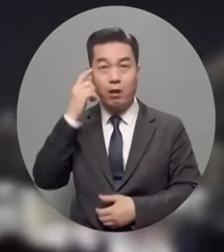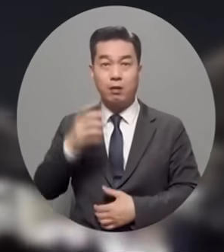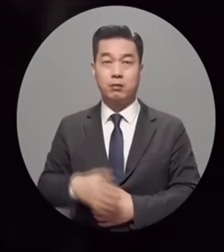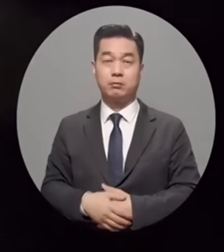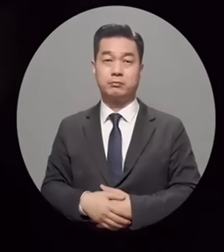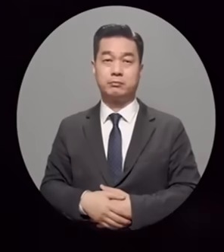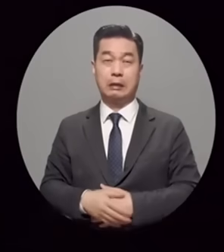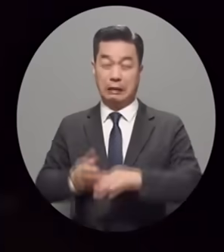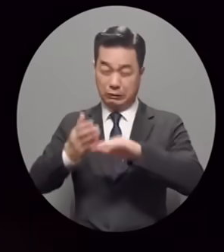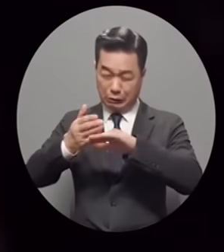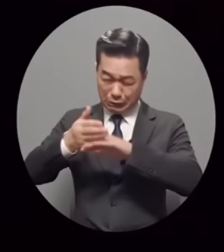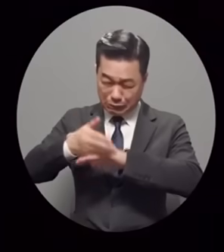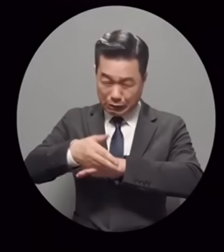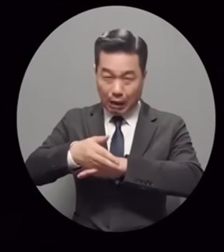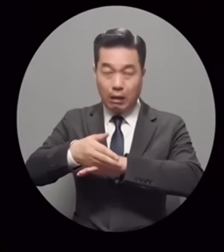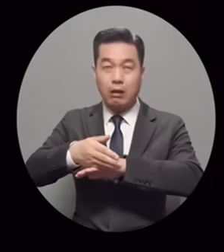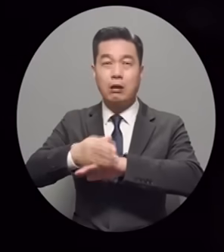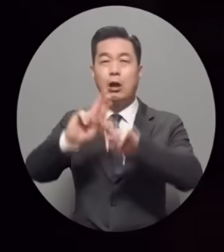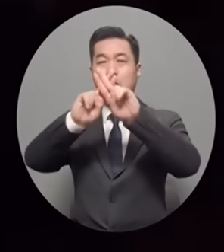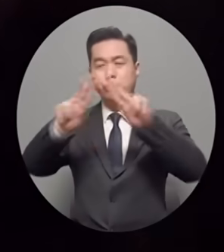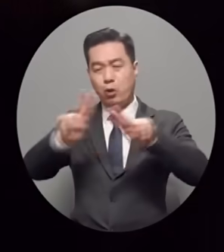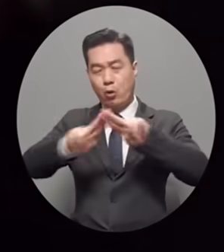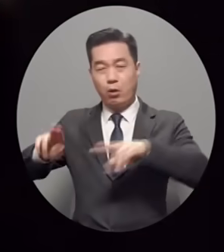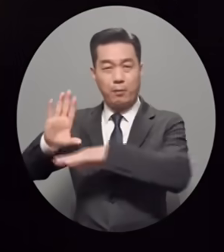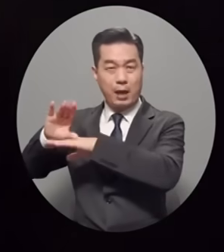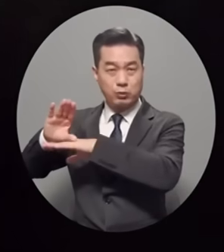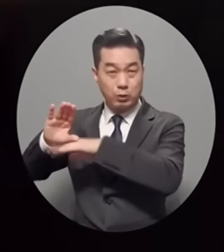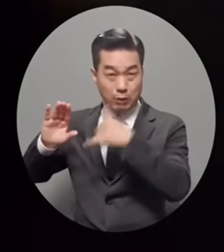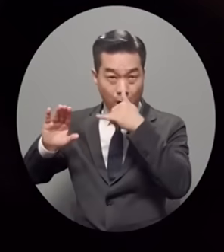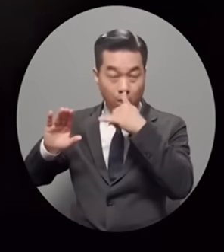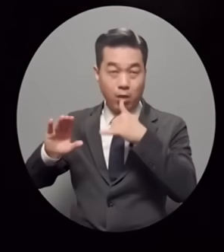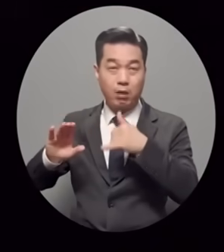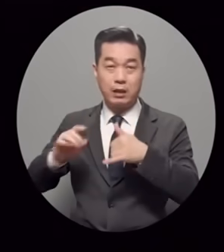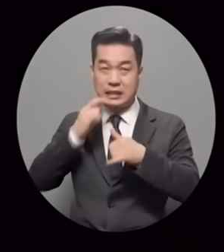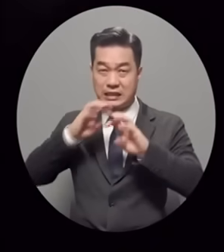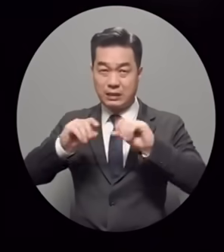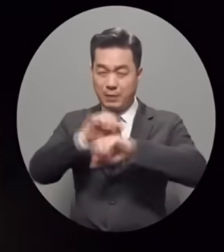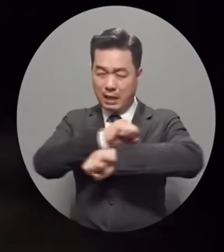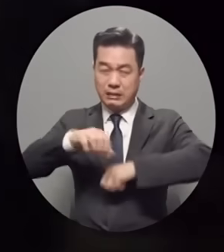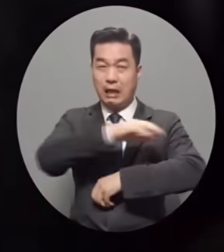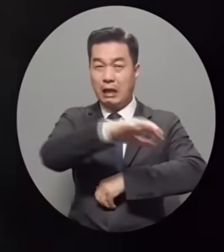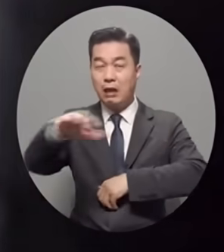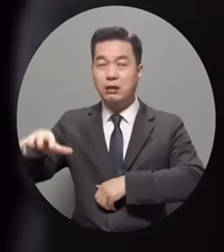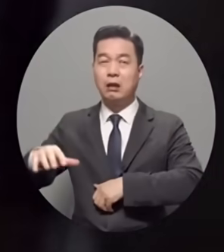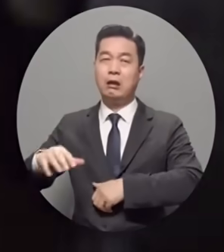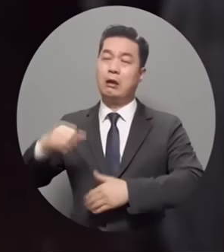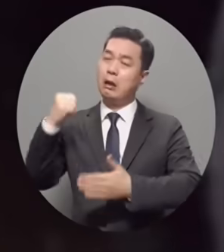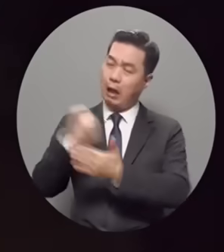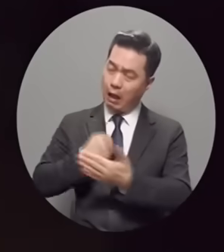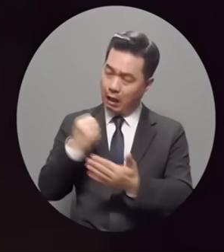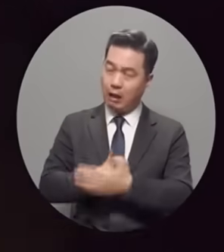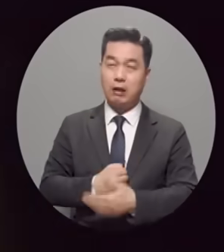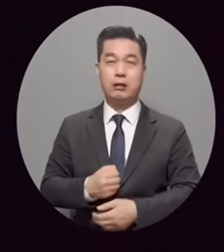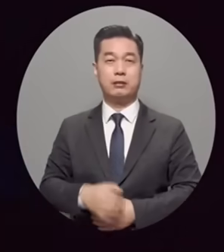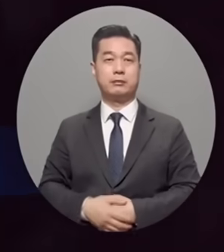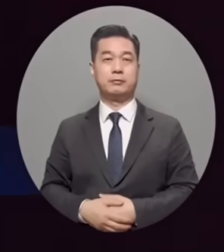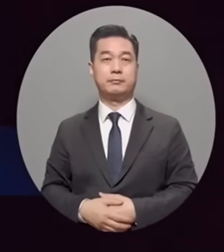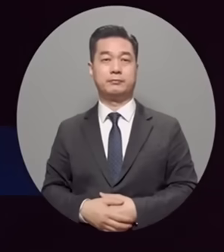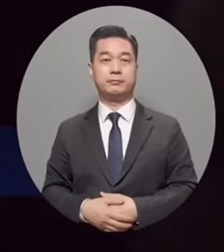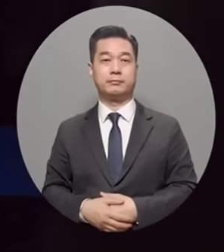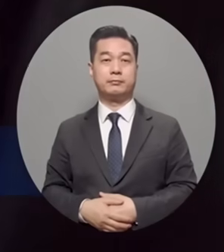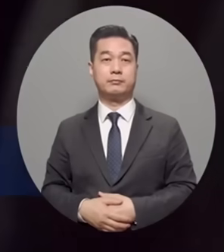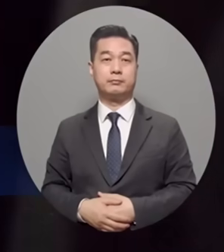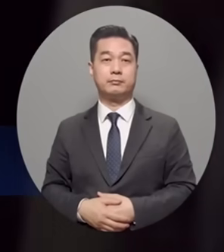뒤늦게 드론쇼가 취소됐다는 방송이 나오자 백사장 위로 한숨과 탄성이 터져나옵니다. 폭신 사기로